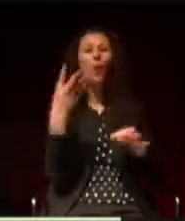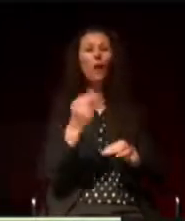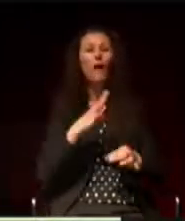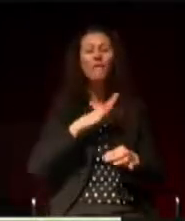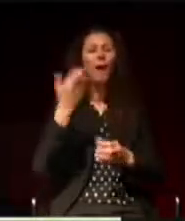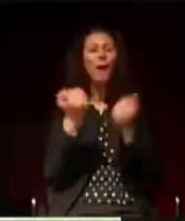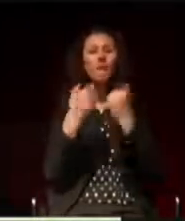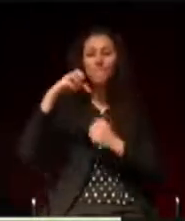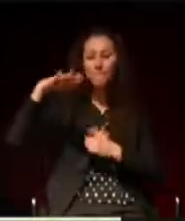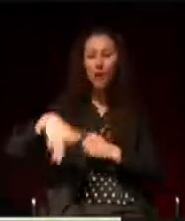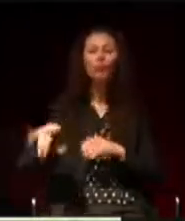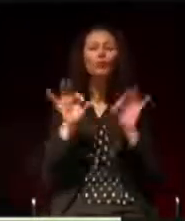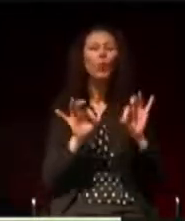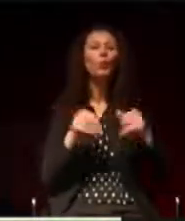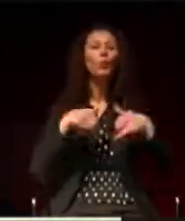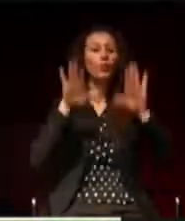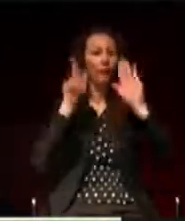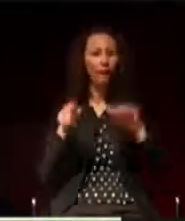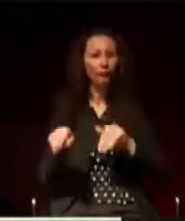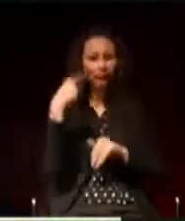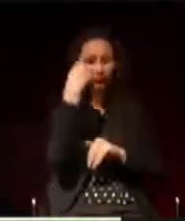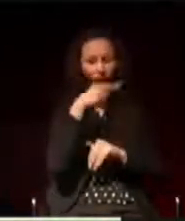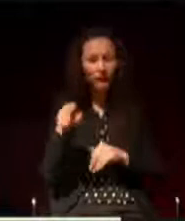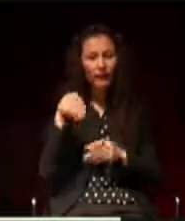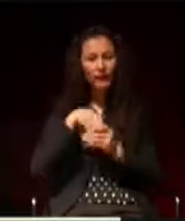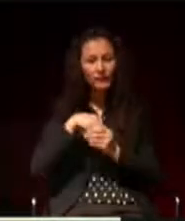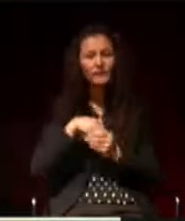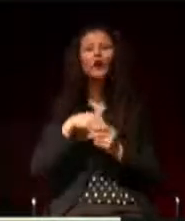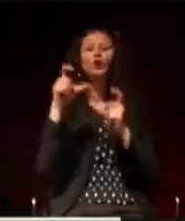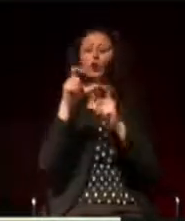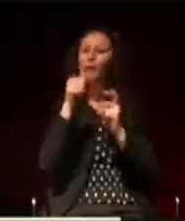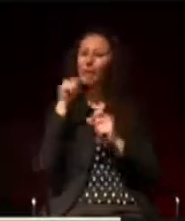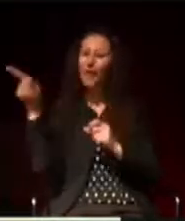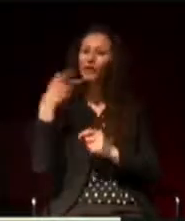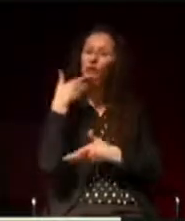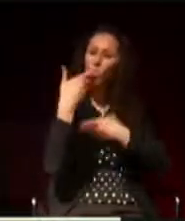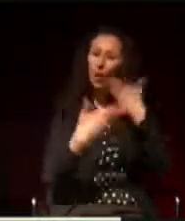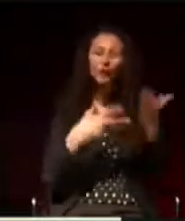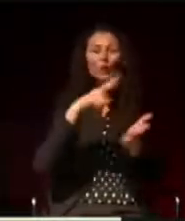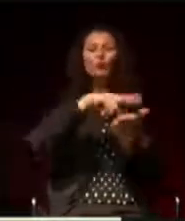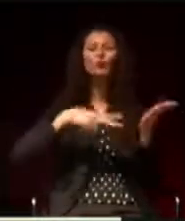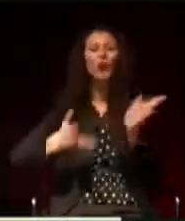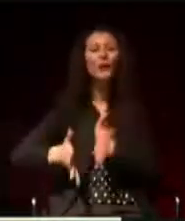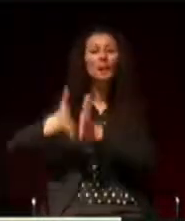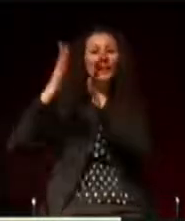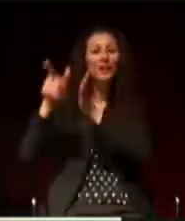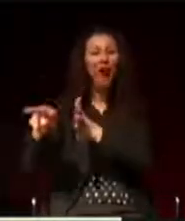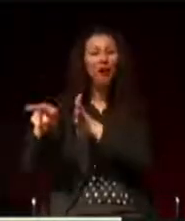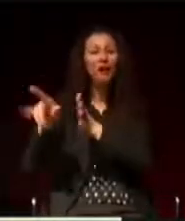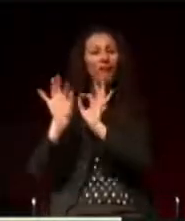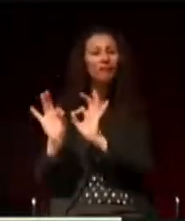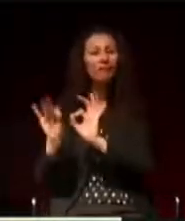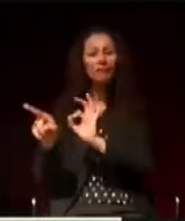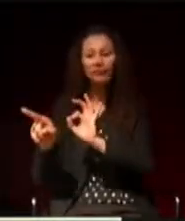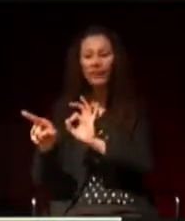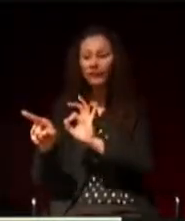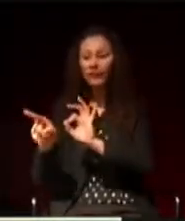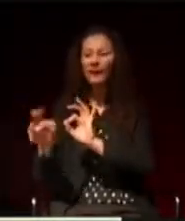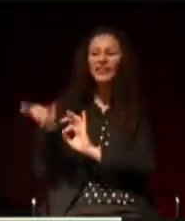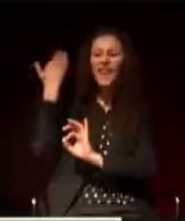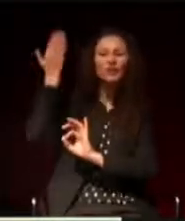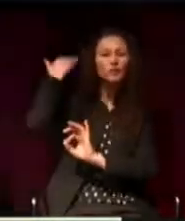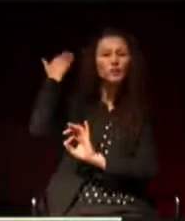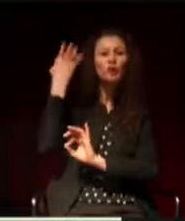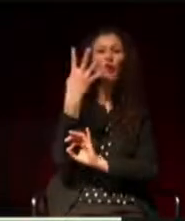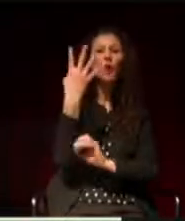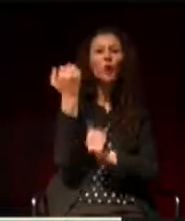Burada otopark yapmak mümkün değil. Ve bu kişiler de Müslüpü Bey de söyledi. Bunlar hepsi ruhsatlı binalar. Ruhsatları almışlar ve geçmişte